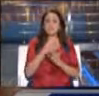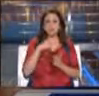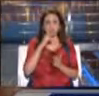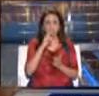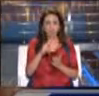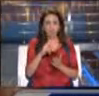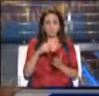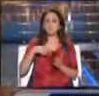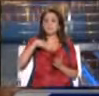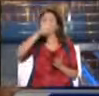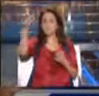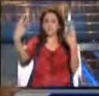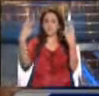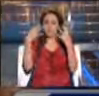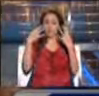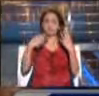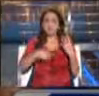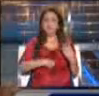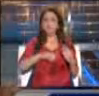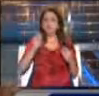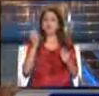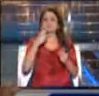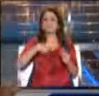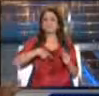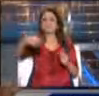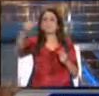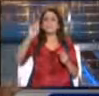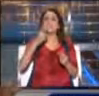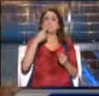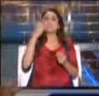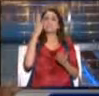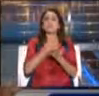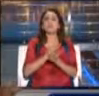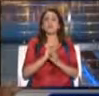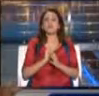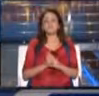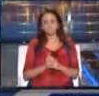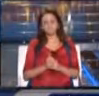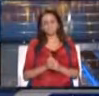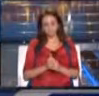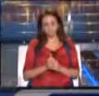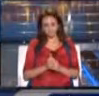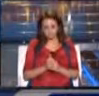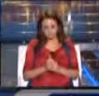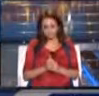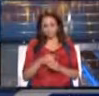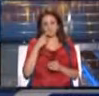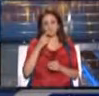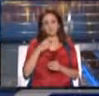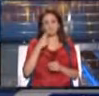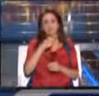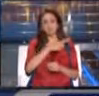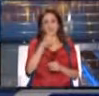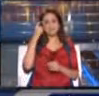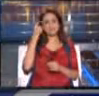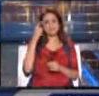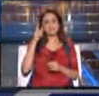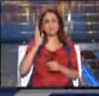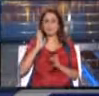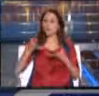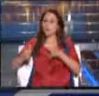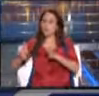بتقوله هيوصل لقلب او لقلوب الناس او ليه فعلا الناس هتحس ان فيه مصداقيه. هو طرح نقطه مهمه جدا استاذنا، فكره ان ليس كل لاعب كره